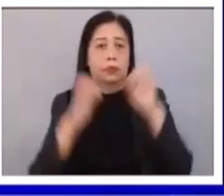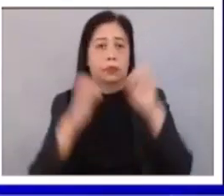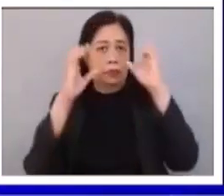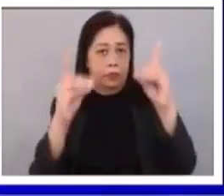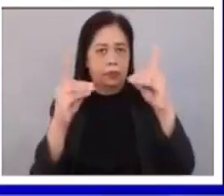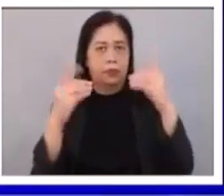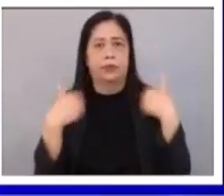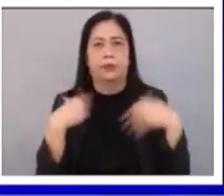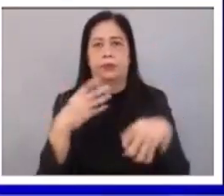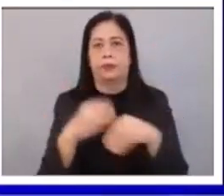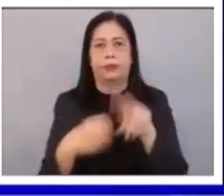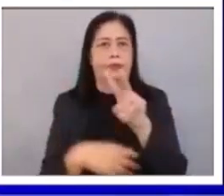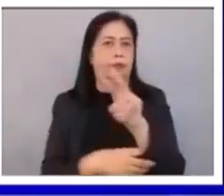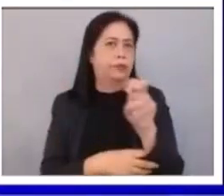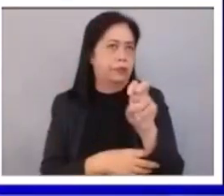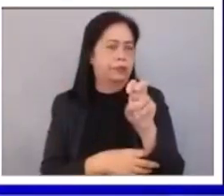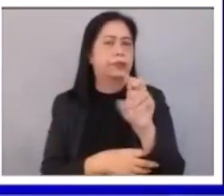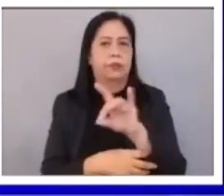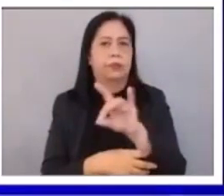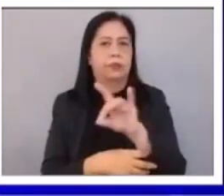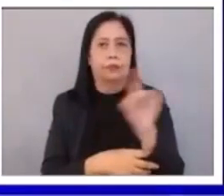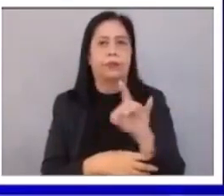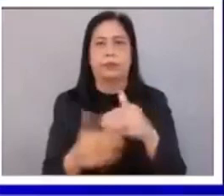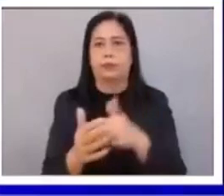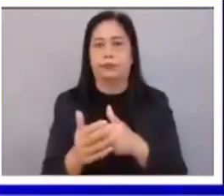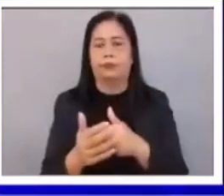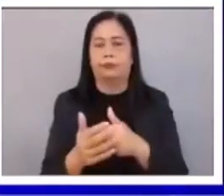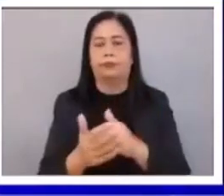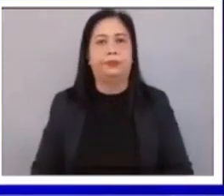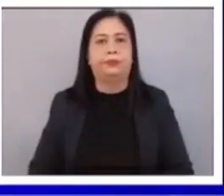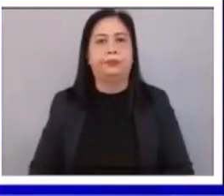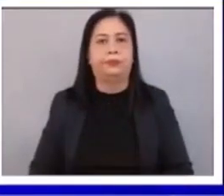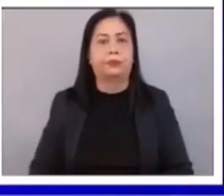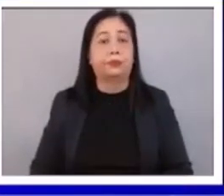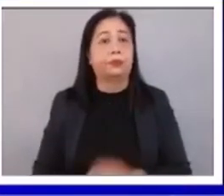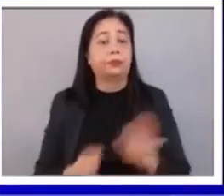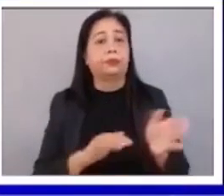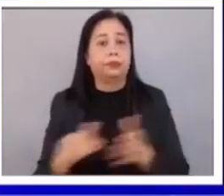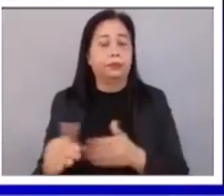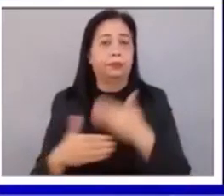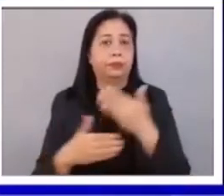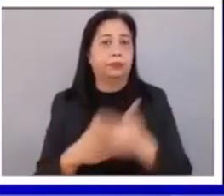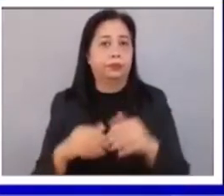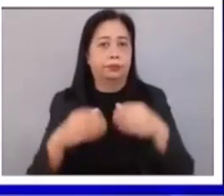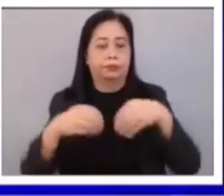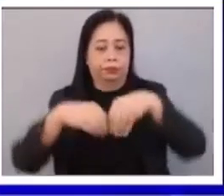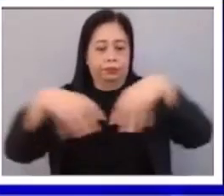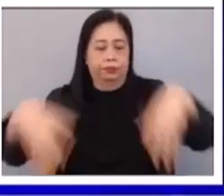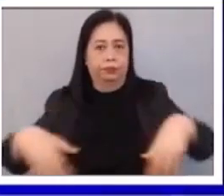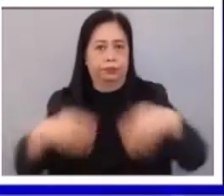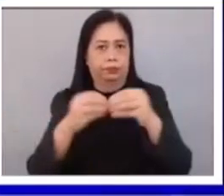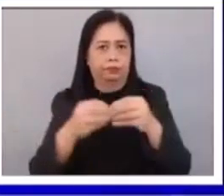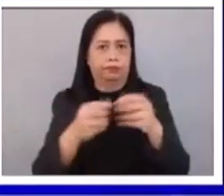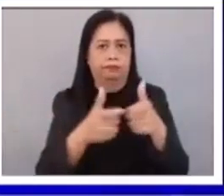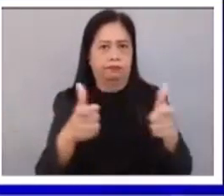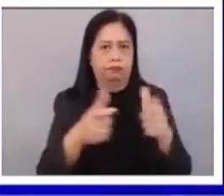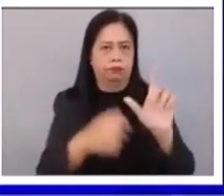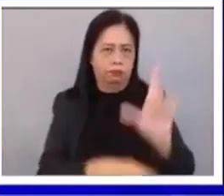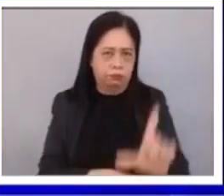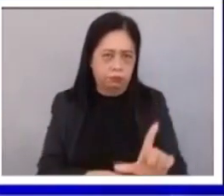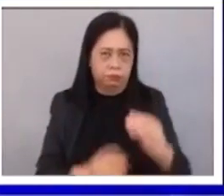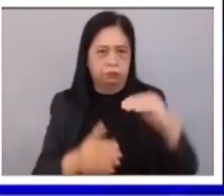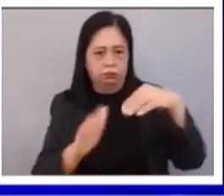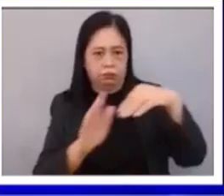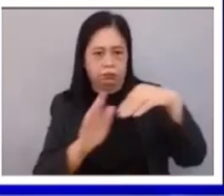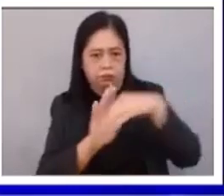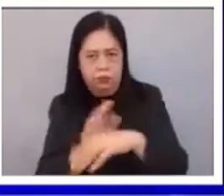na 288,000. Samantala, ang mga subsector na may pinakamalaking pagbaba sa bilang ng mga may